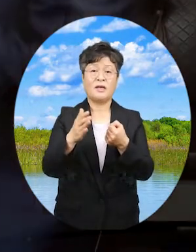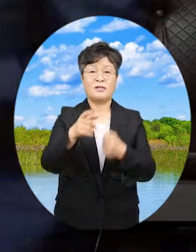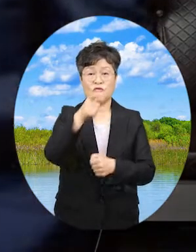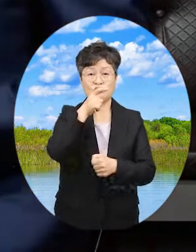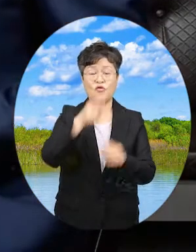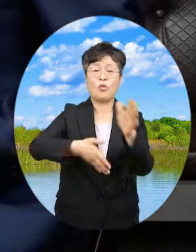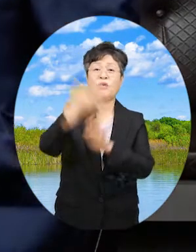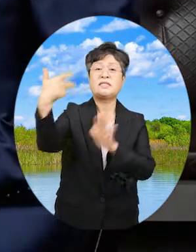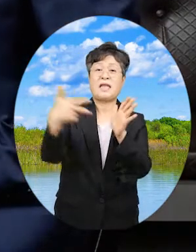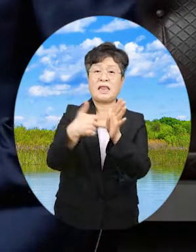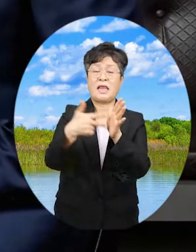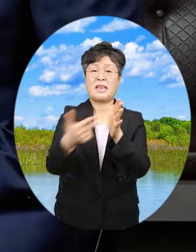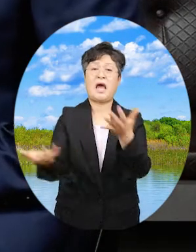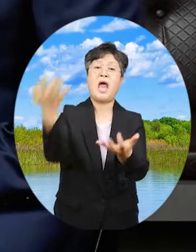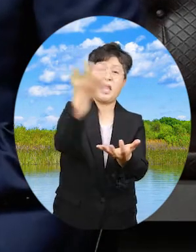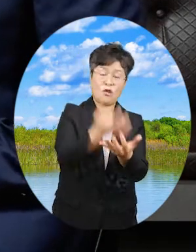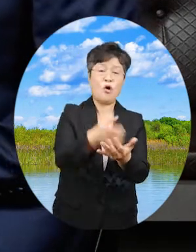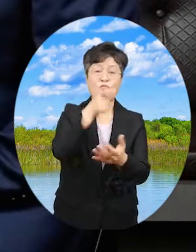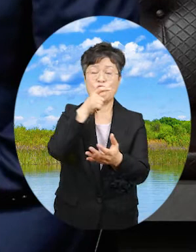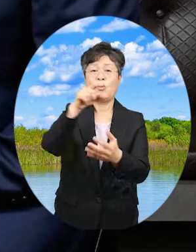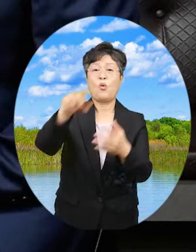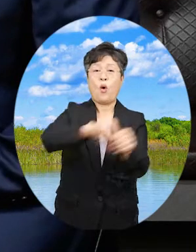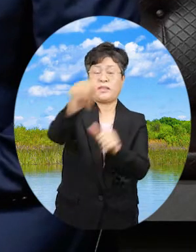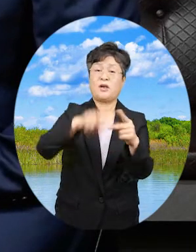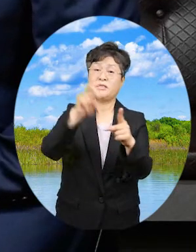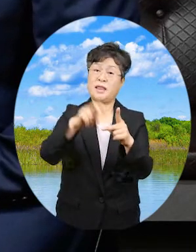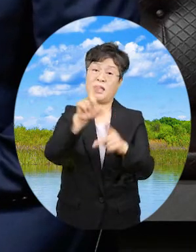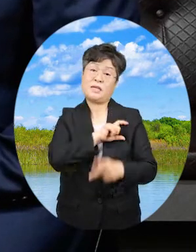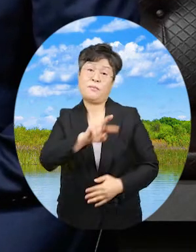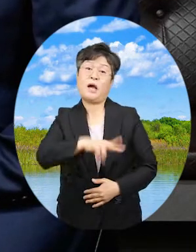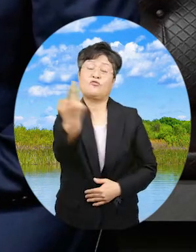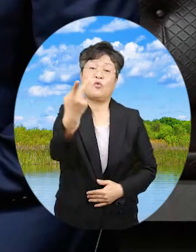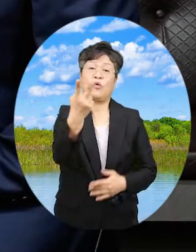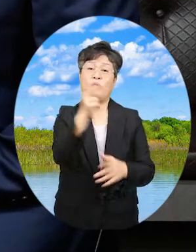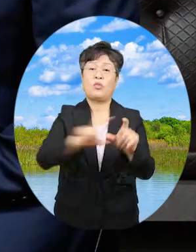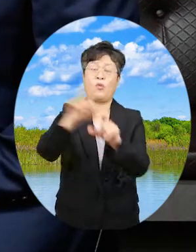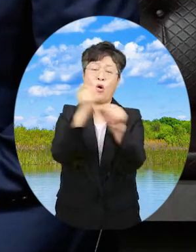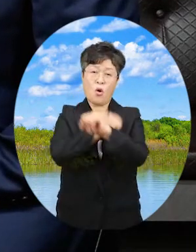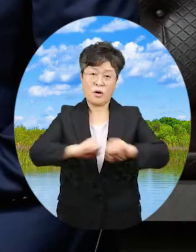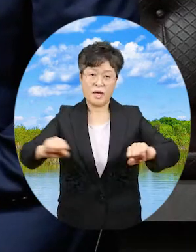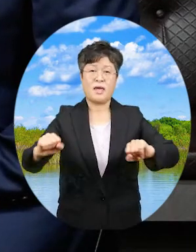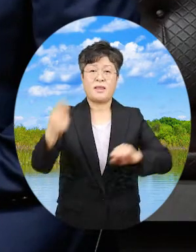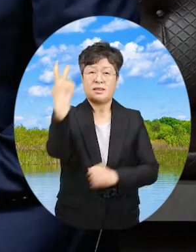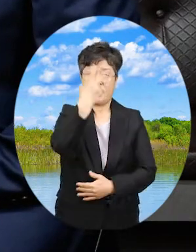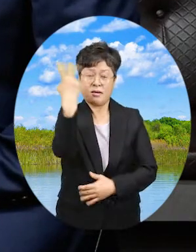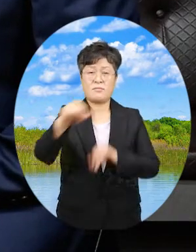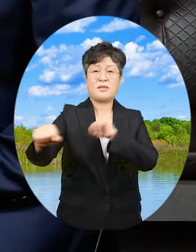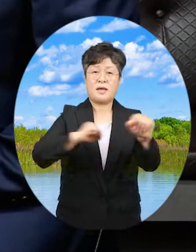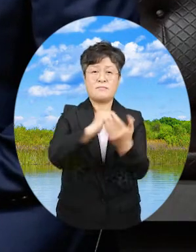있거든요. 네, 감사합니다. 뭐 횟수로 따지면 그 98년서부터 시민단체 활동을 했고요.